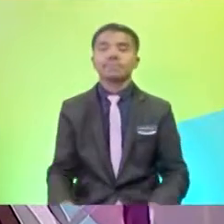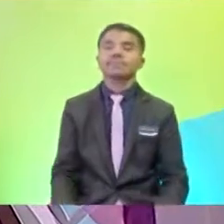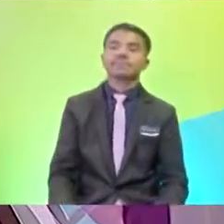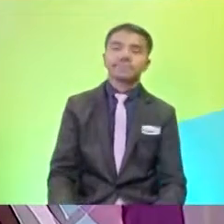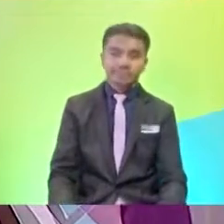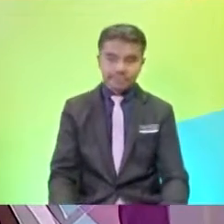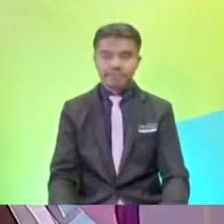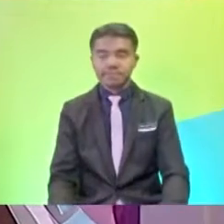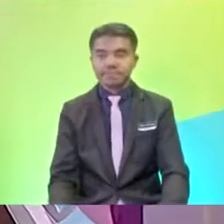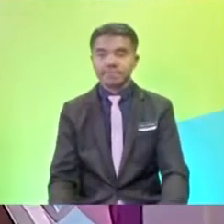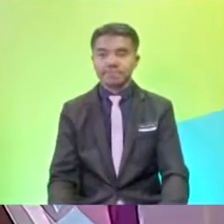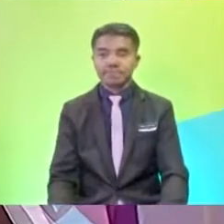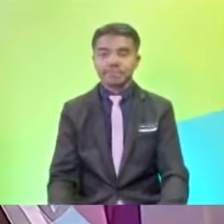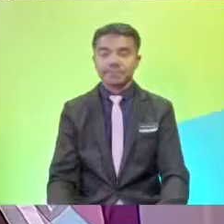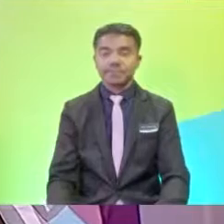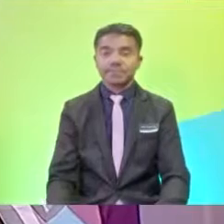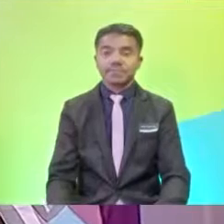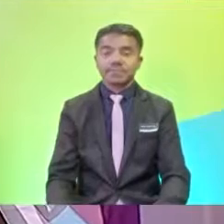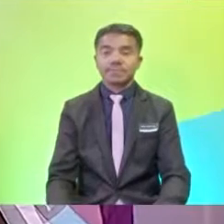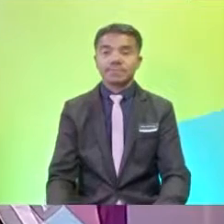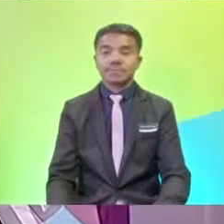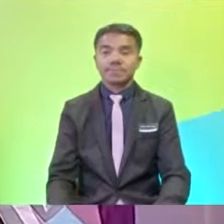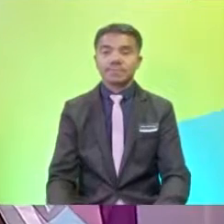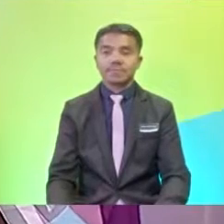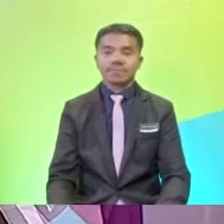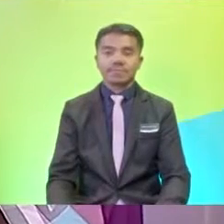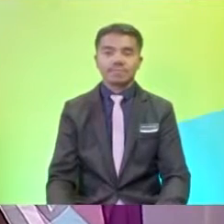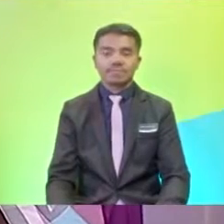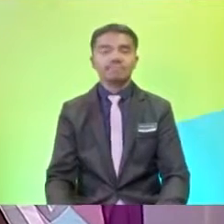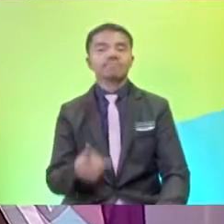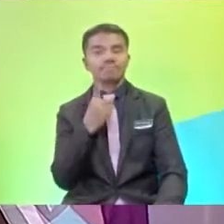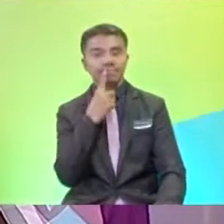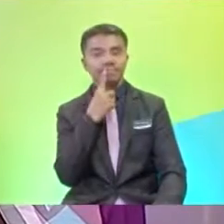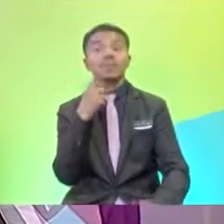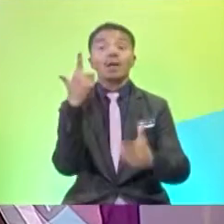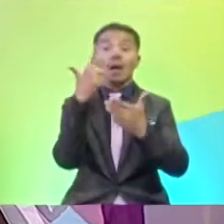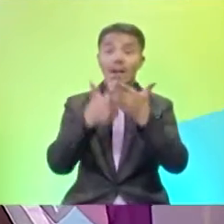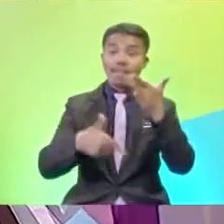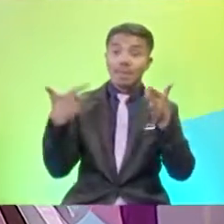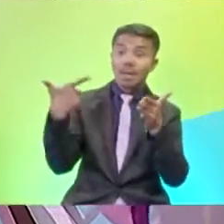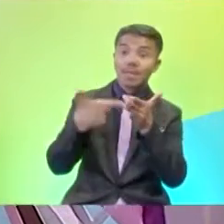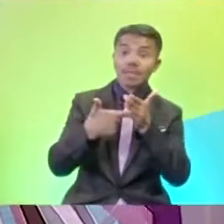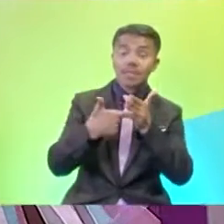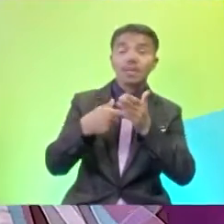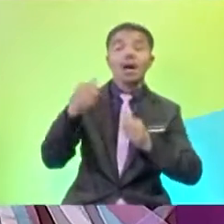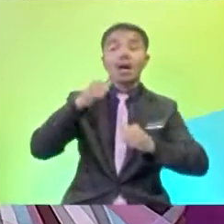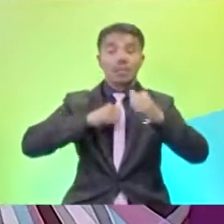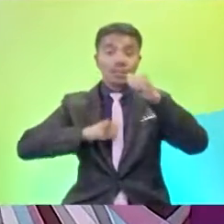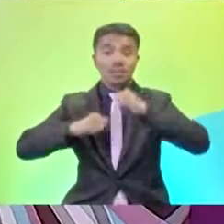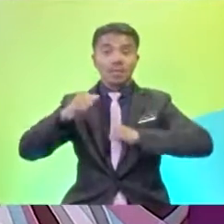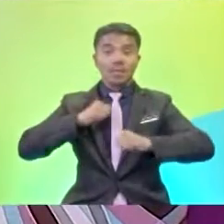topi-topik yang kita belajar Oke seterusnya Apalagi apalagi ajak-ajak